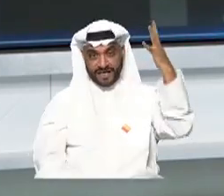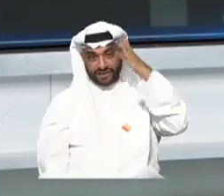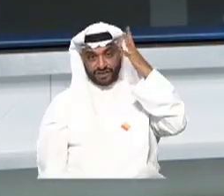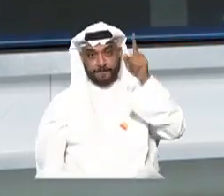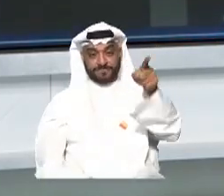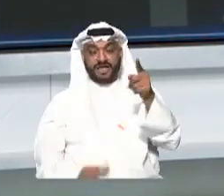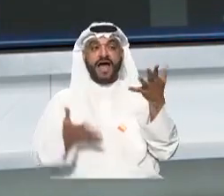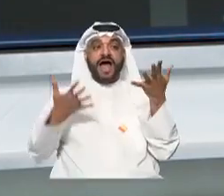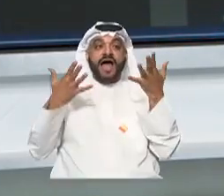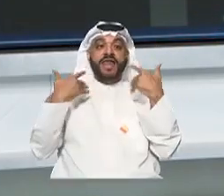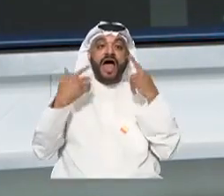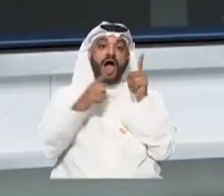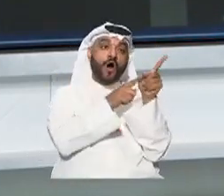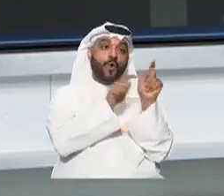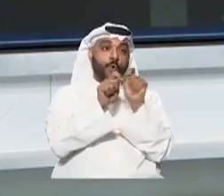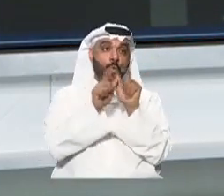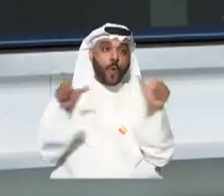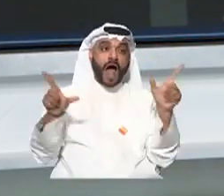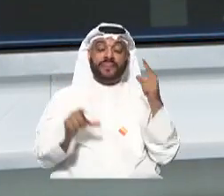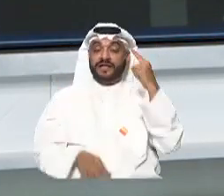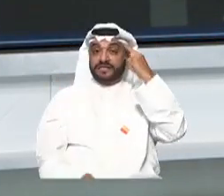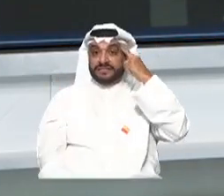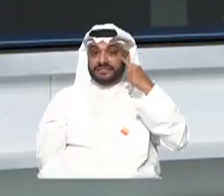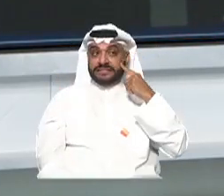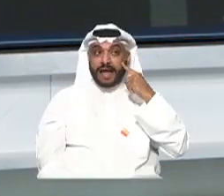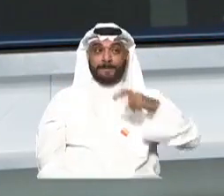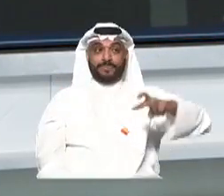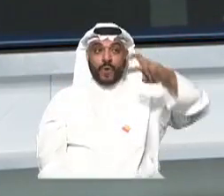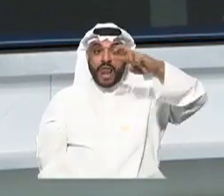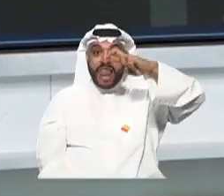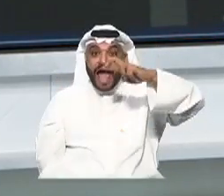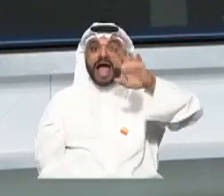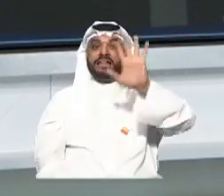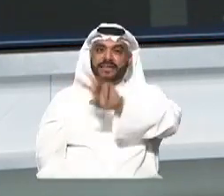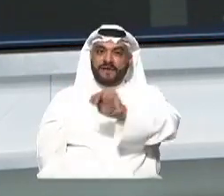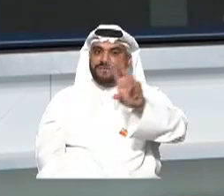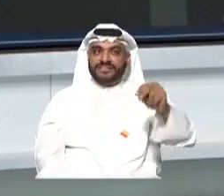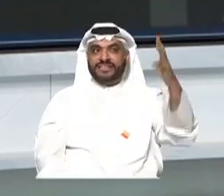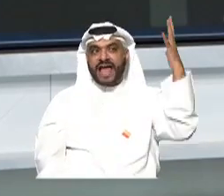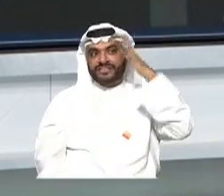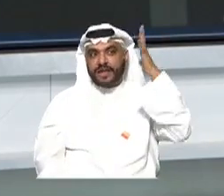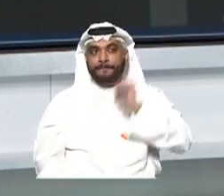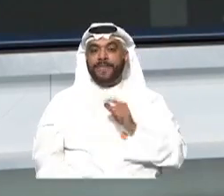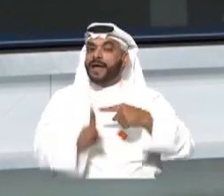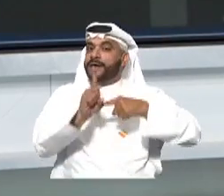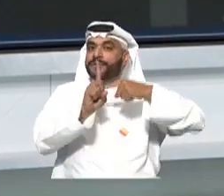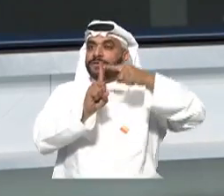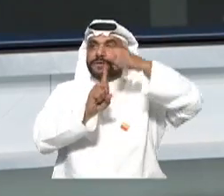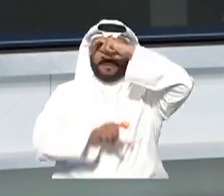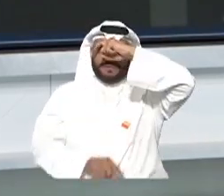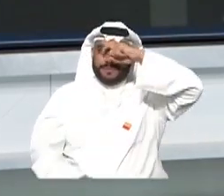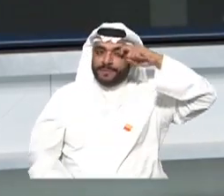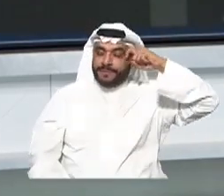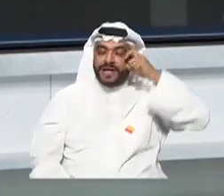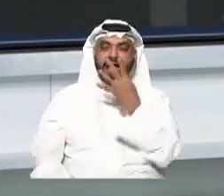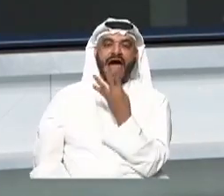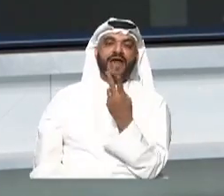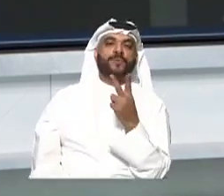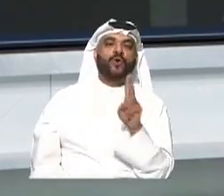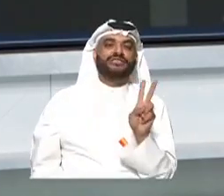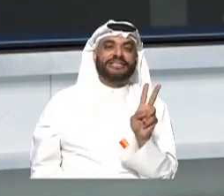وهواء شمالي غربي ينشط على فترات من 12 إلى 40 كيلو متر في الساعة، ومن 8 إلى 28 شمالي غربي إلى متقلب